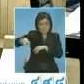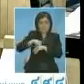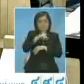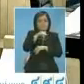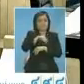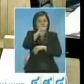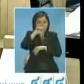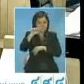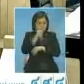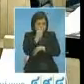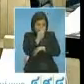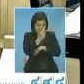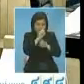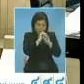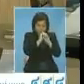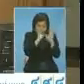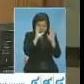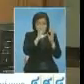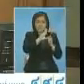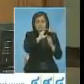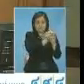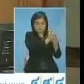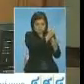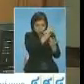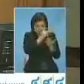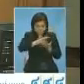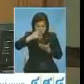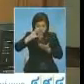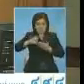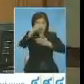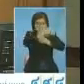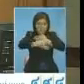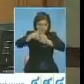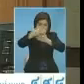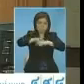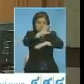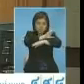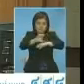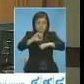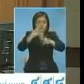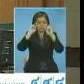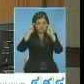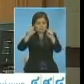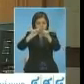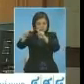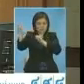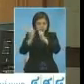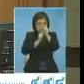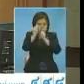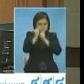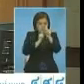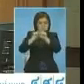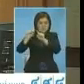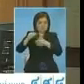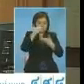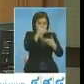จว่าการลงทุนนี้จะทำให้ประเทศของเรานั้นได้ยกระดับขีดความสามารถในการแข่งขันลดต้นทุนใน